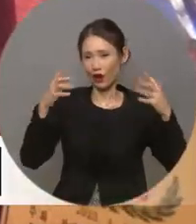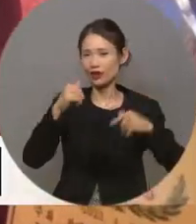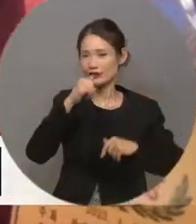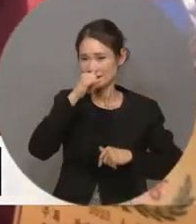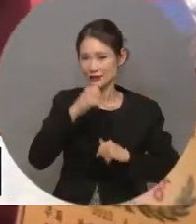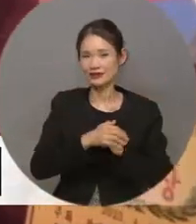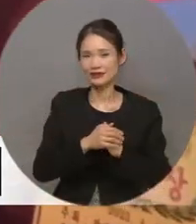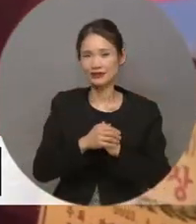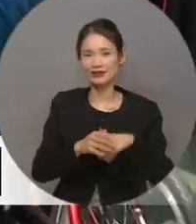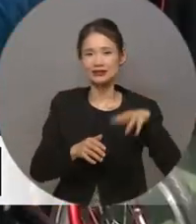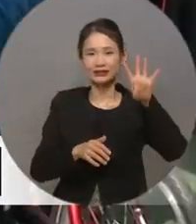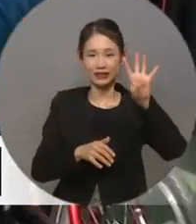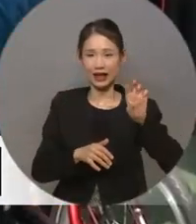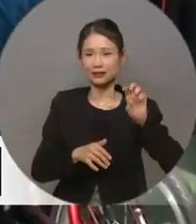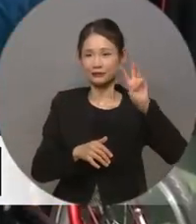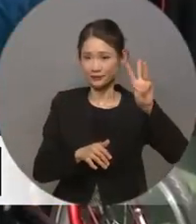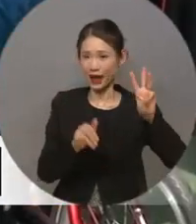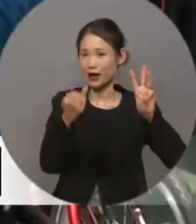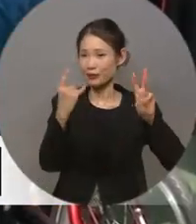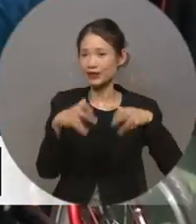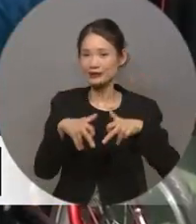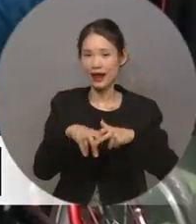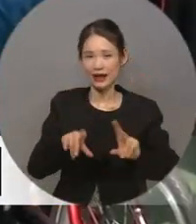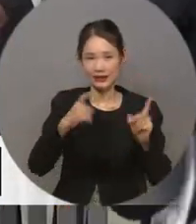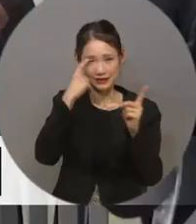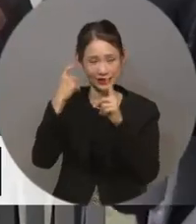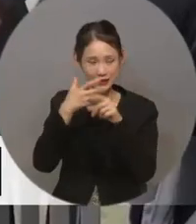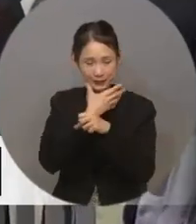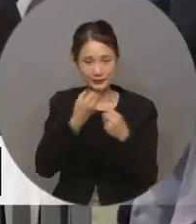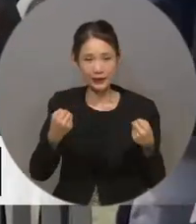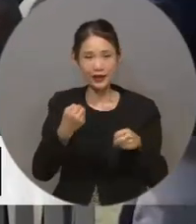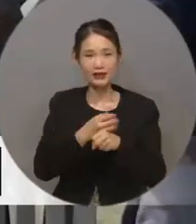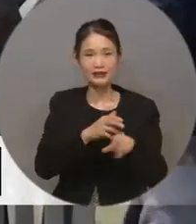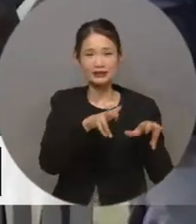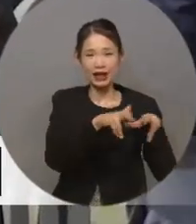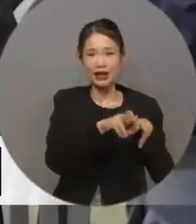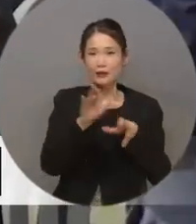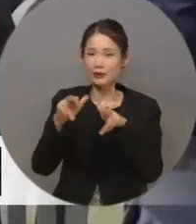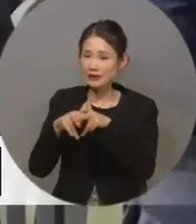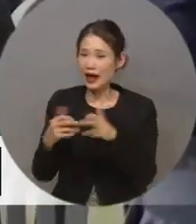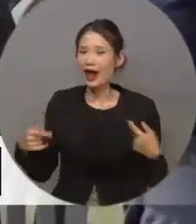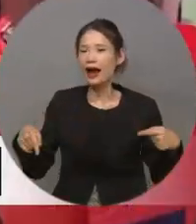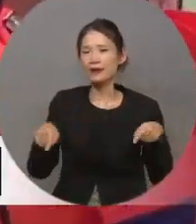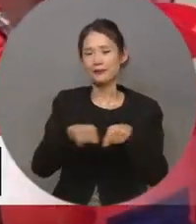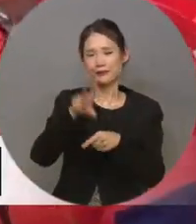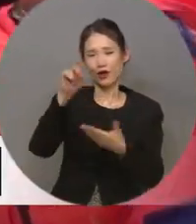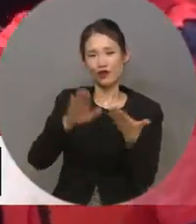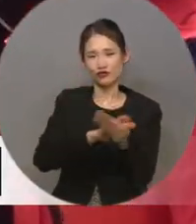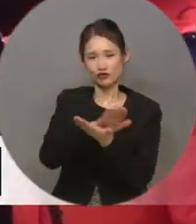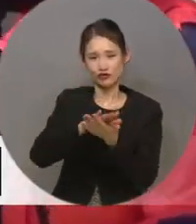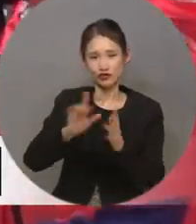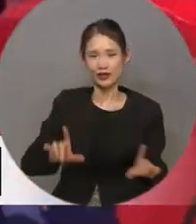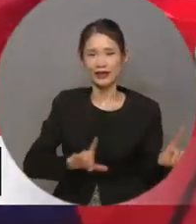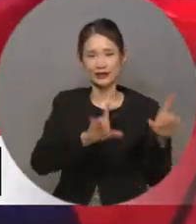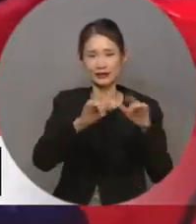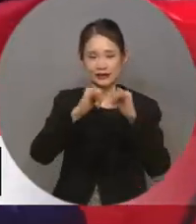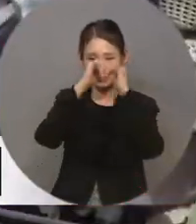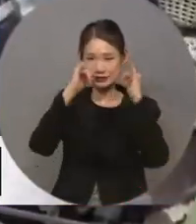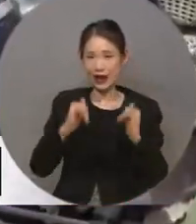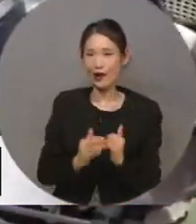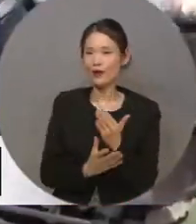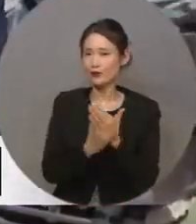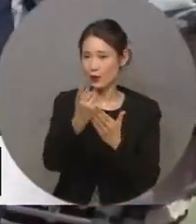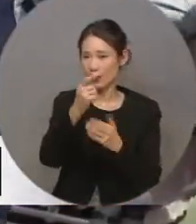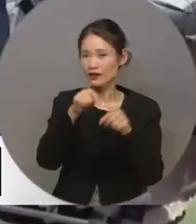이번 제43회 전라북도 장애인의 날 기념식을 통해 비장애인과 장애인이 함께 어우러져 살아가는 사회통합에 한 발짝